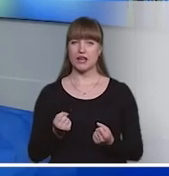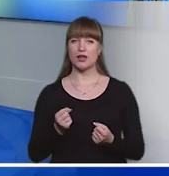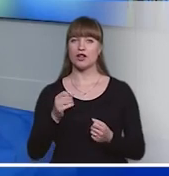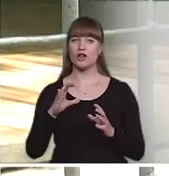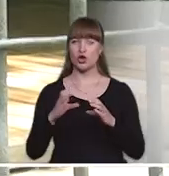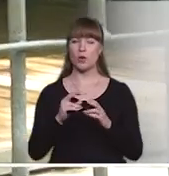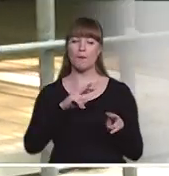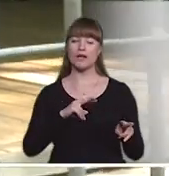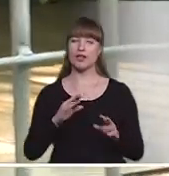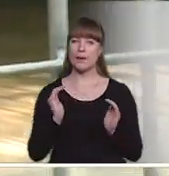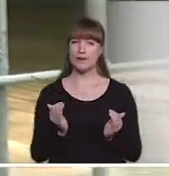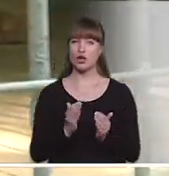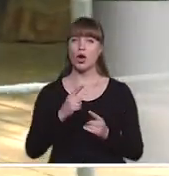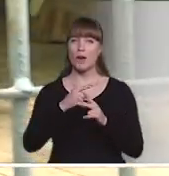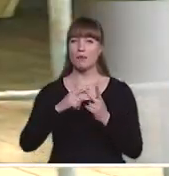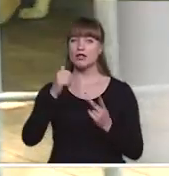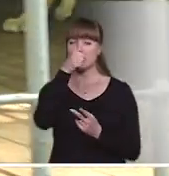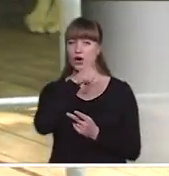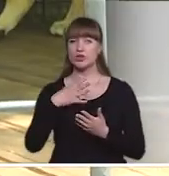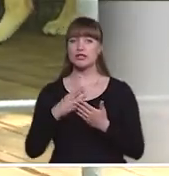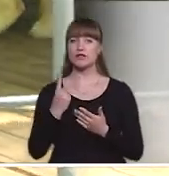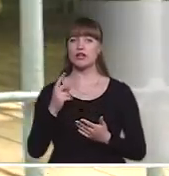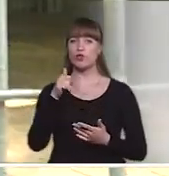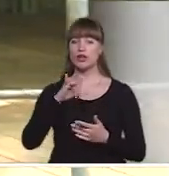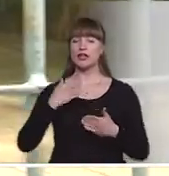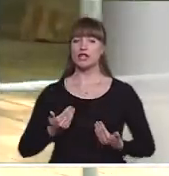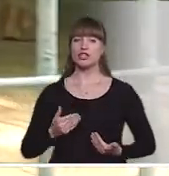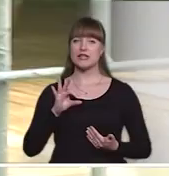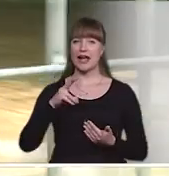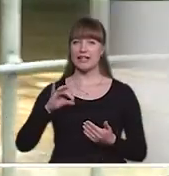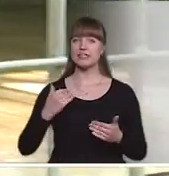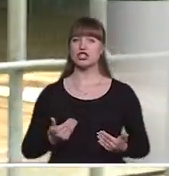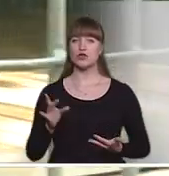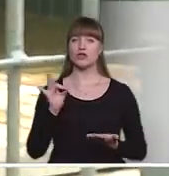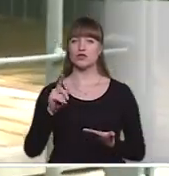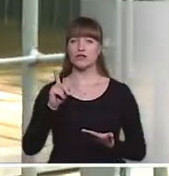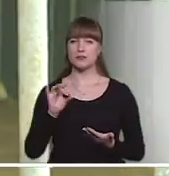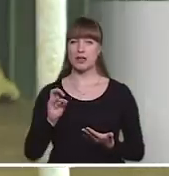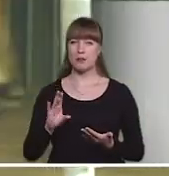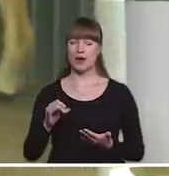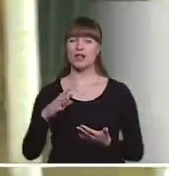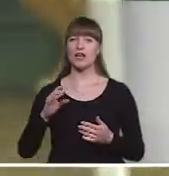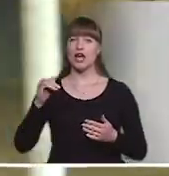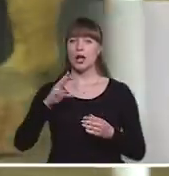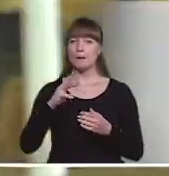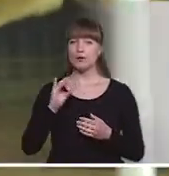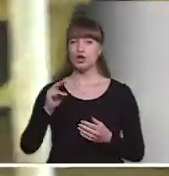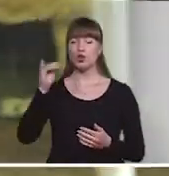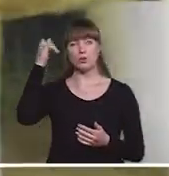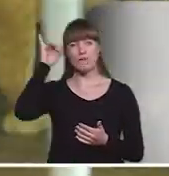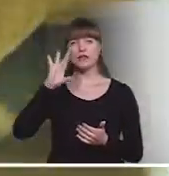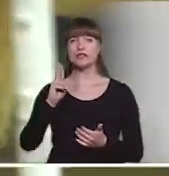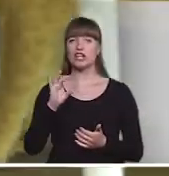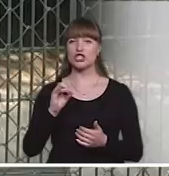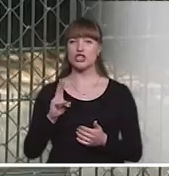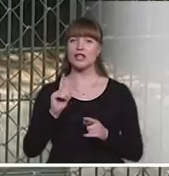опеку. Полтора года из своей двухлетней жизни Олеся живет в ростовском зоопарке. Меню в основном говядина и